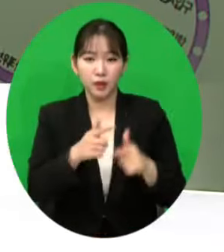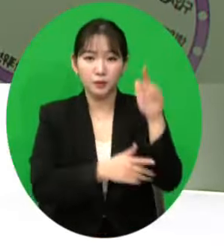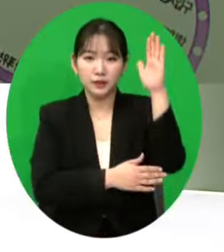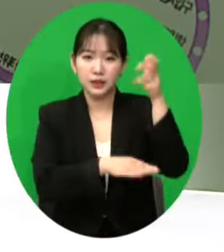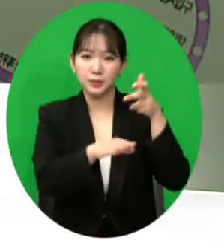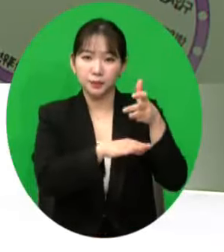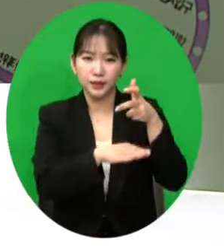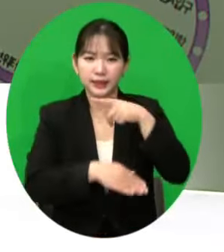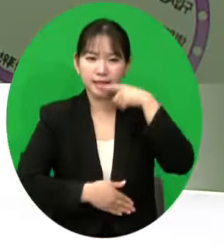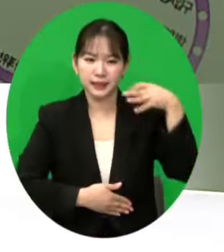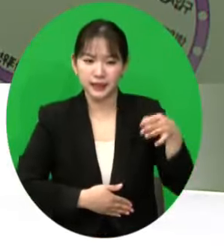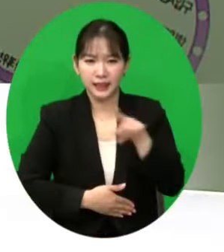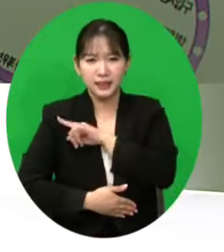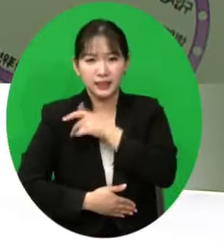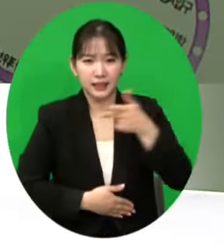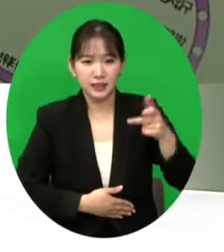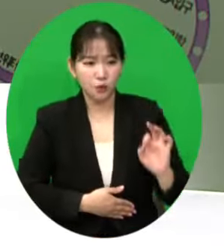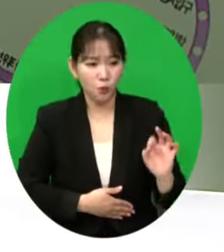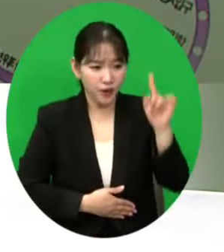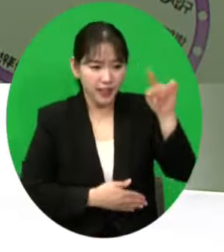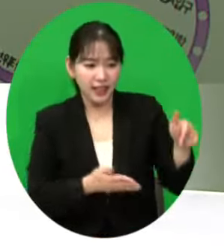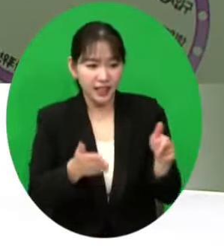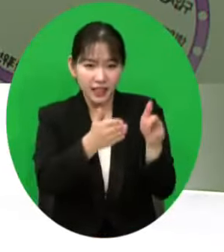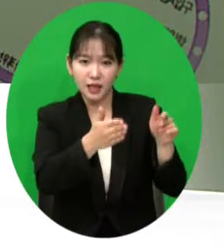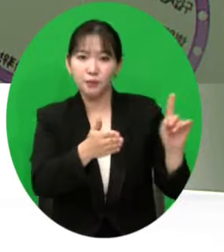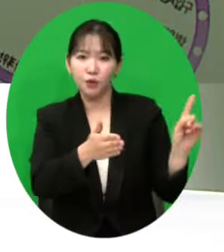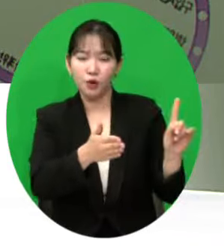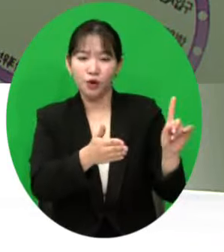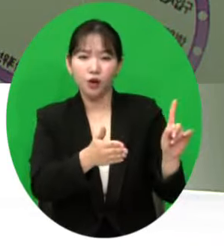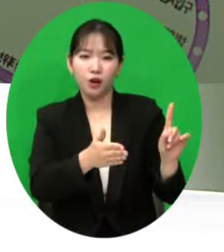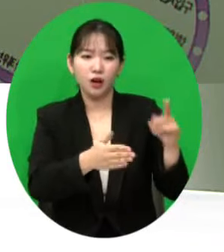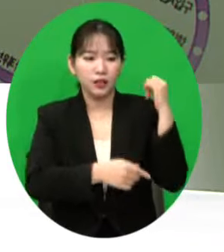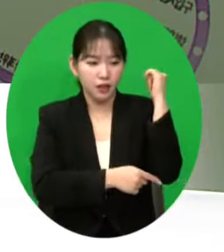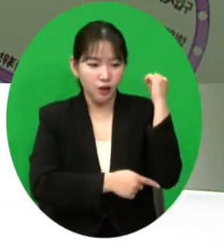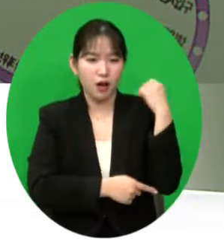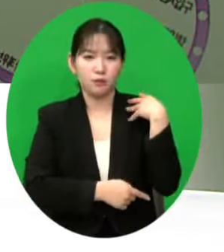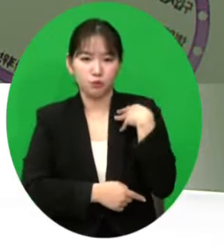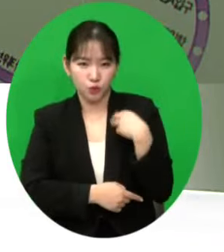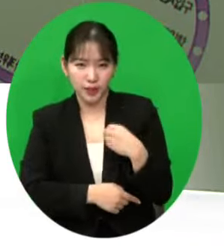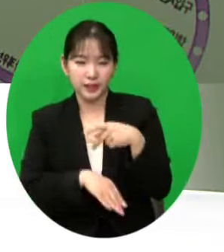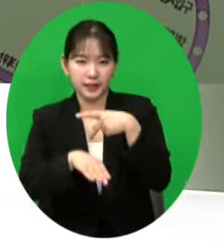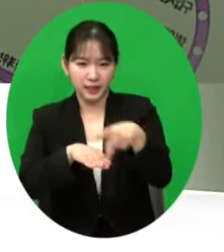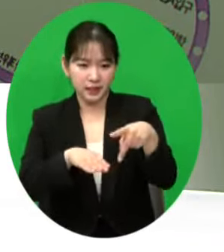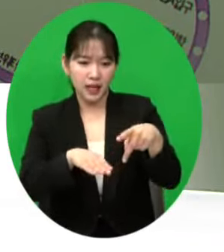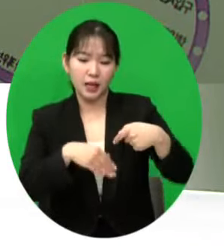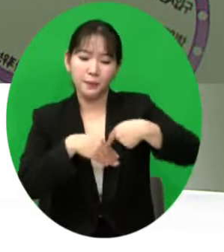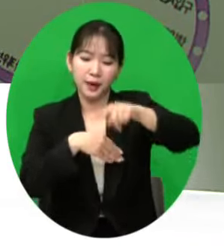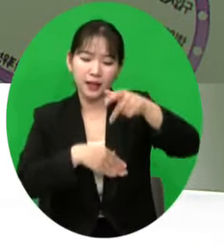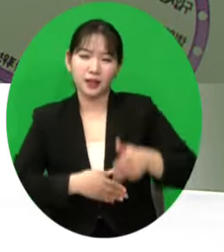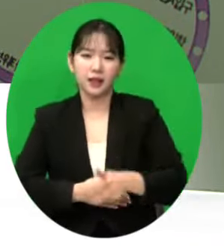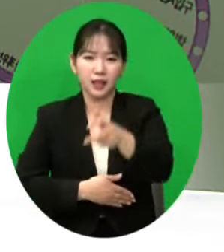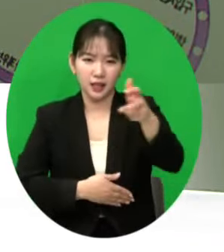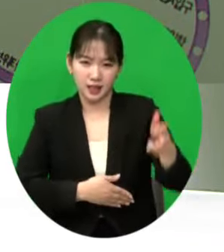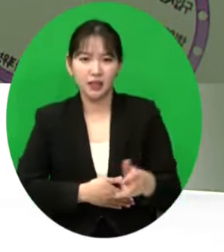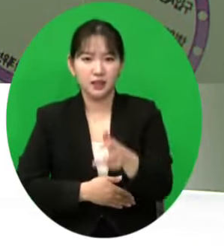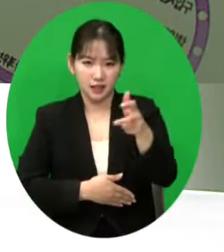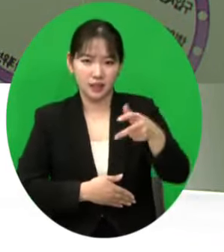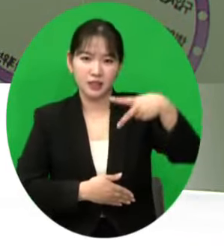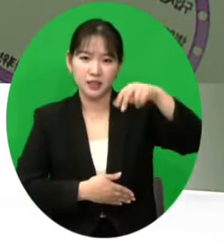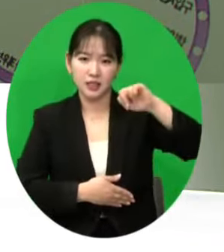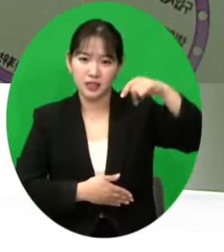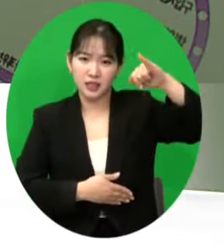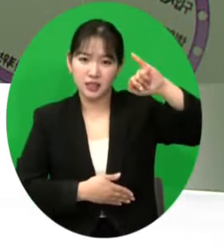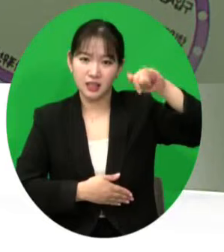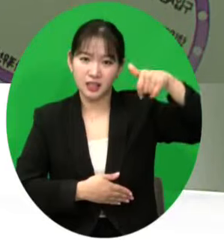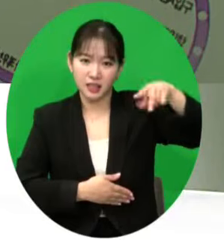목포 시내버스 적자의 가장 큰 원인으로 꼽히는 노선은 바로 영암과 무안, 신안 등으로 운행하는 시계외